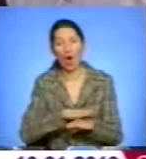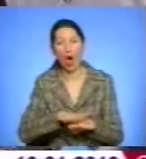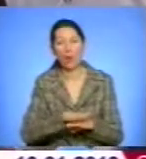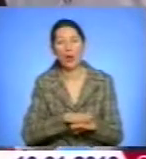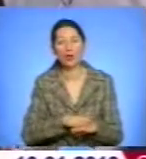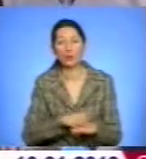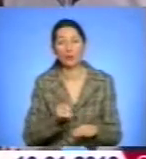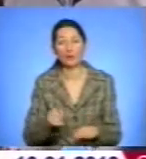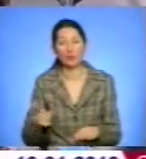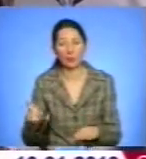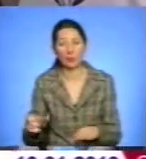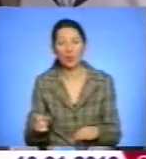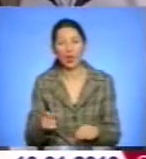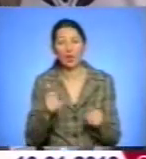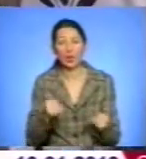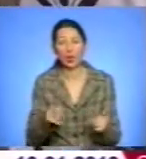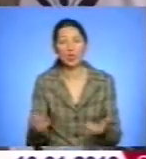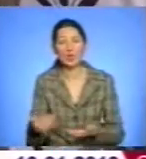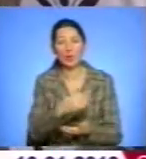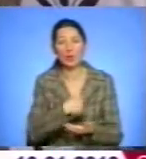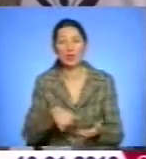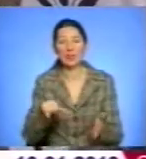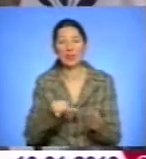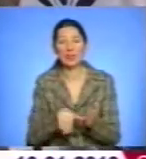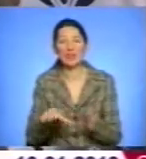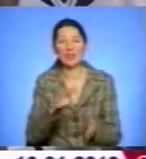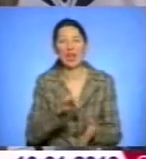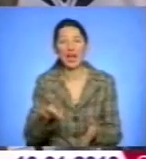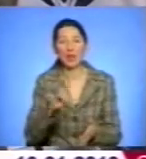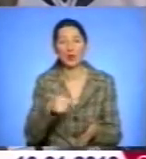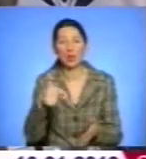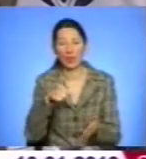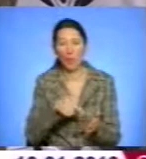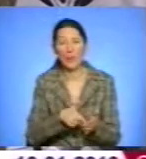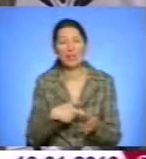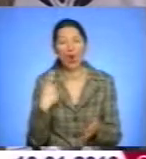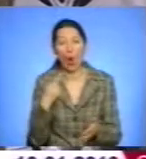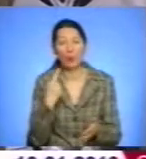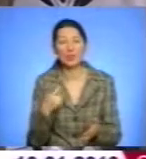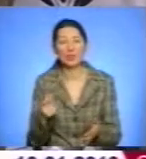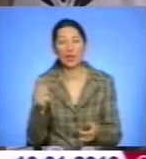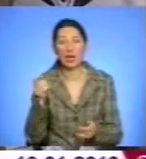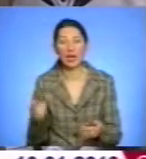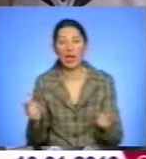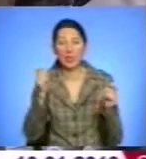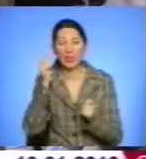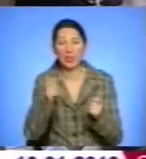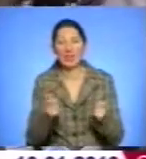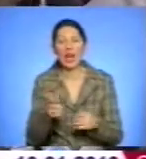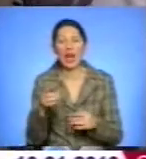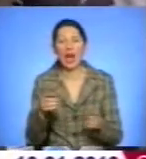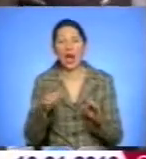а сьогодні тут зібрались представники усіх районів і міст області, зібрались творчі колективи, і